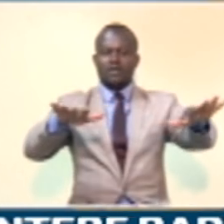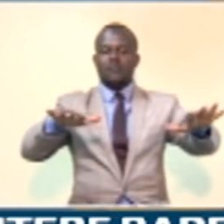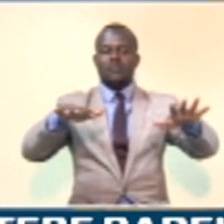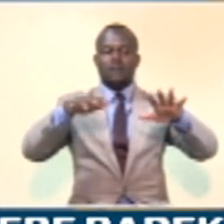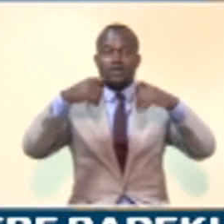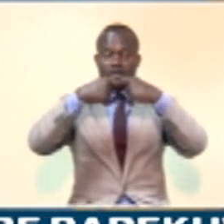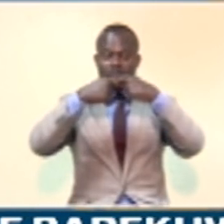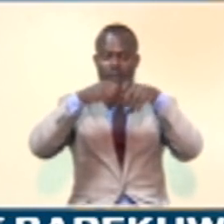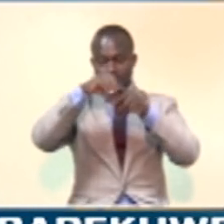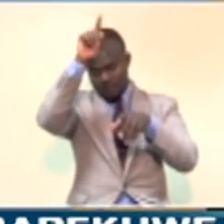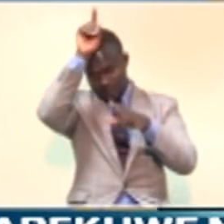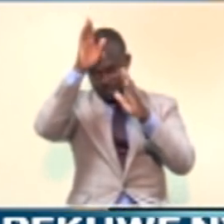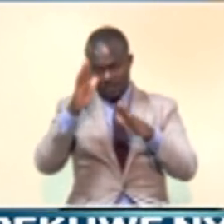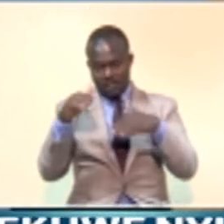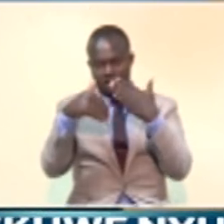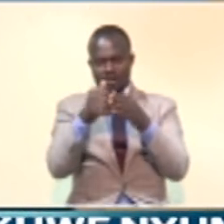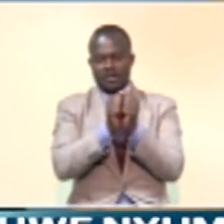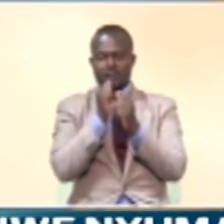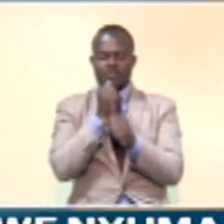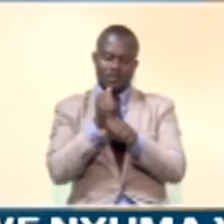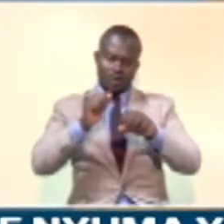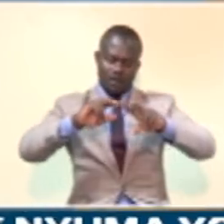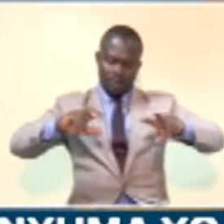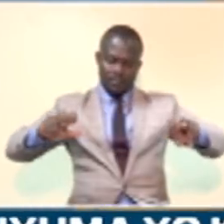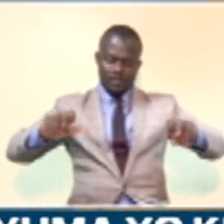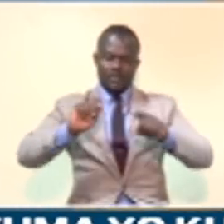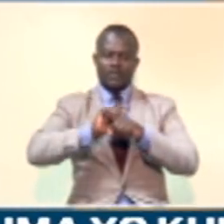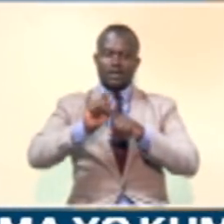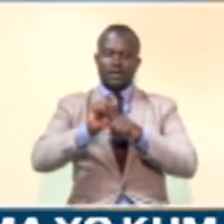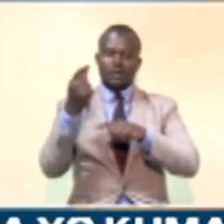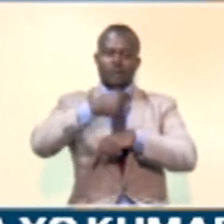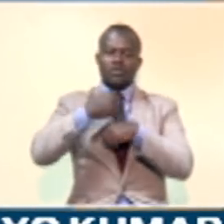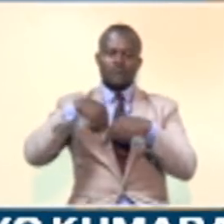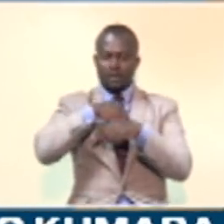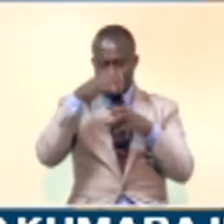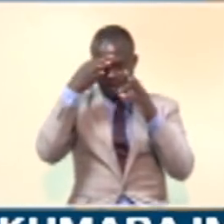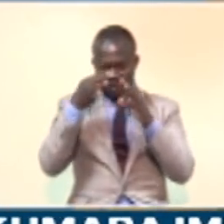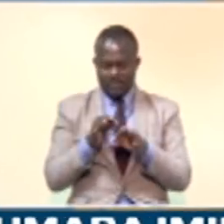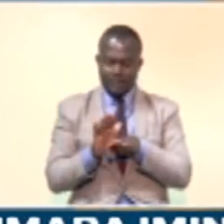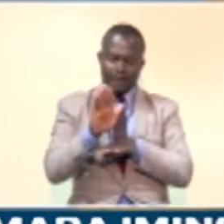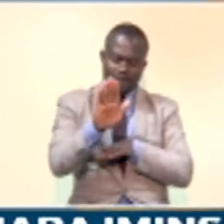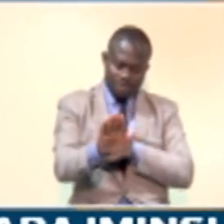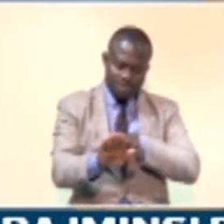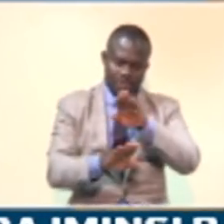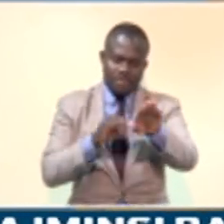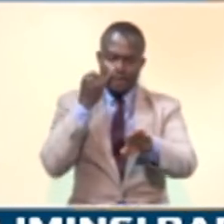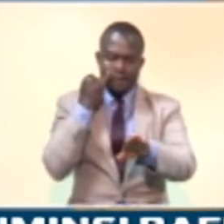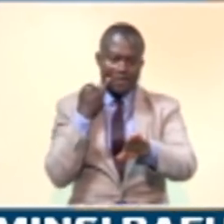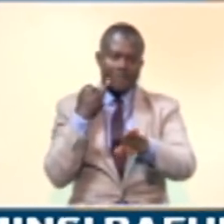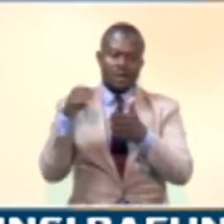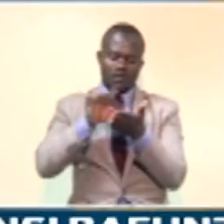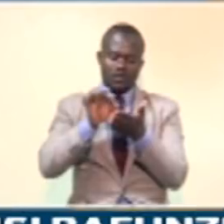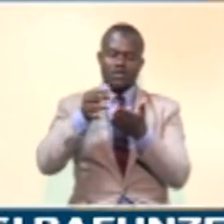cyaro no gukora amahugurwa. Uyu munsi rero twiyemeje gutera intambwe ikomeye